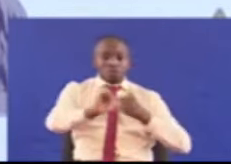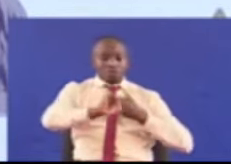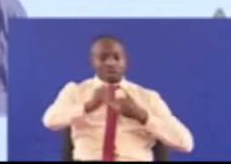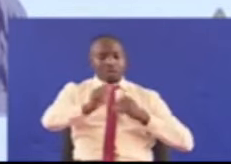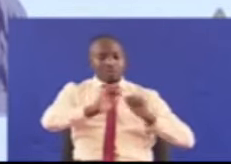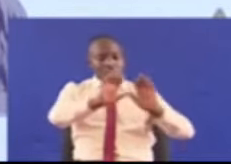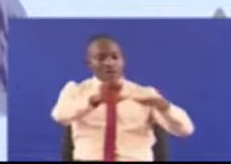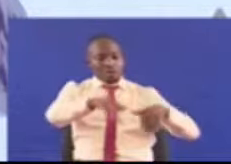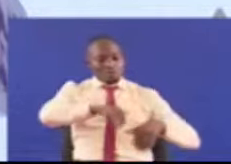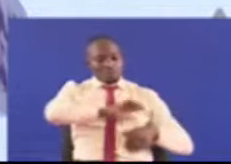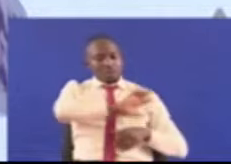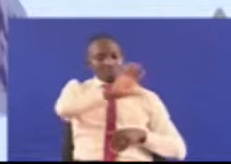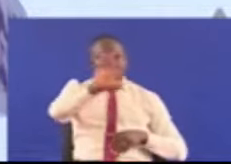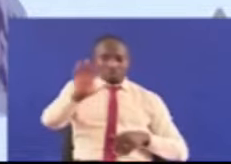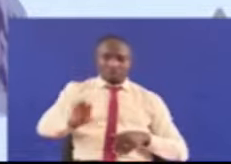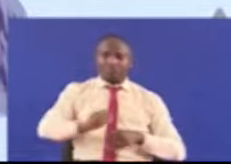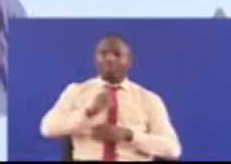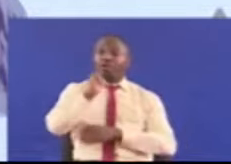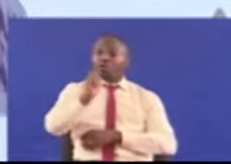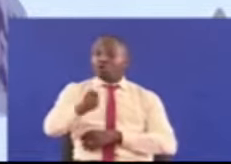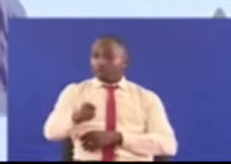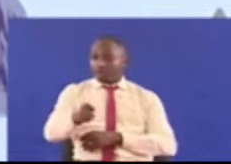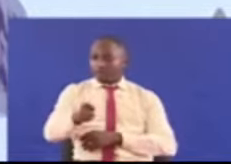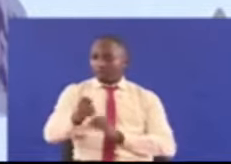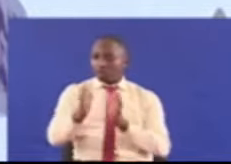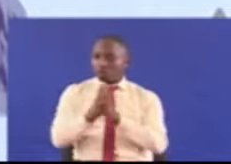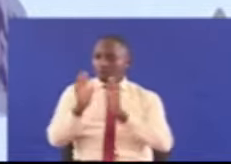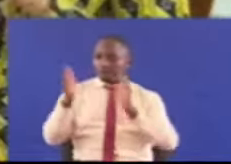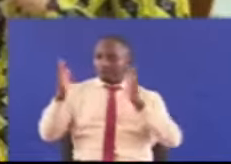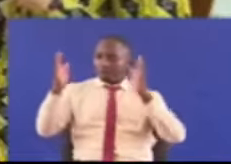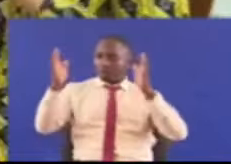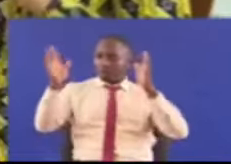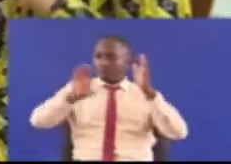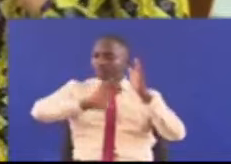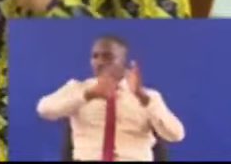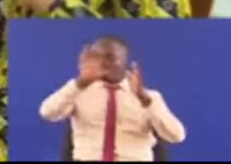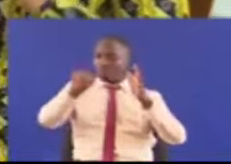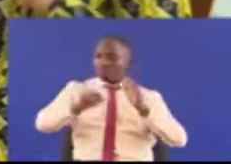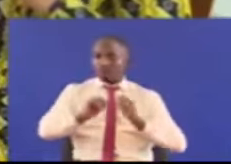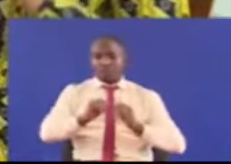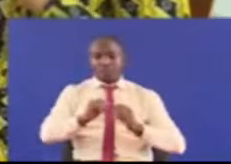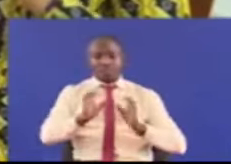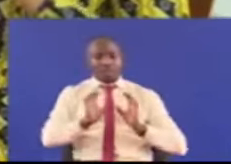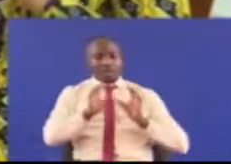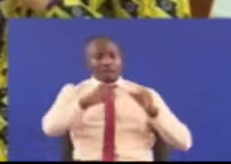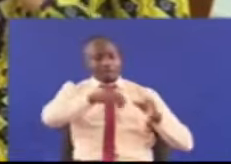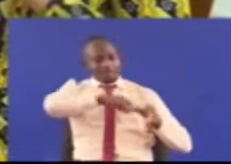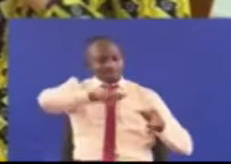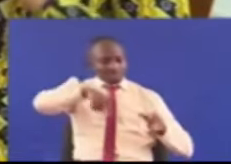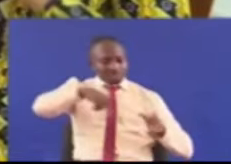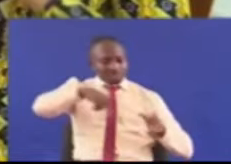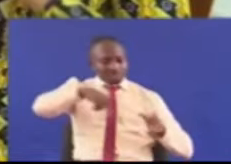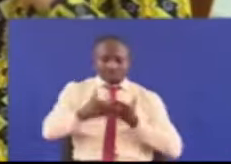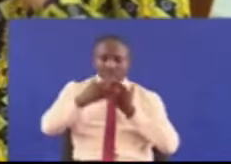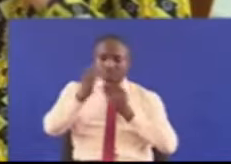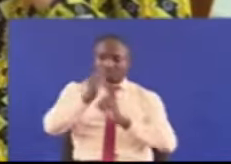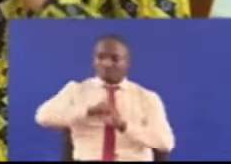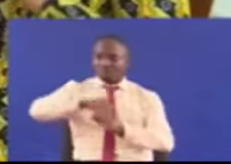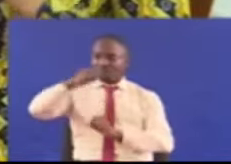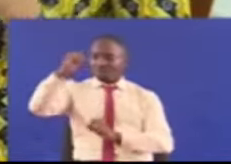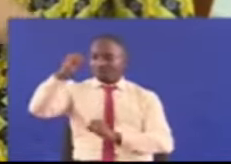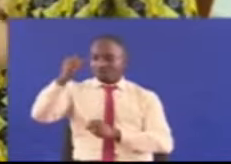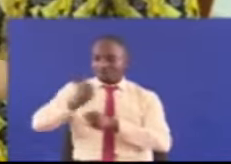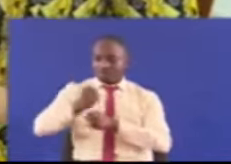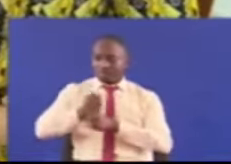wabunge wote. Hongera sana, naomba tuwapigie makofi wapiganaji wetu ambao wamefanikisha kazi kubwa ambayo